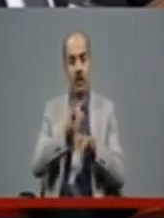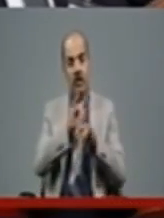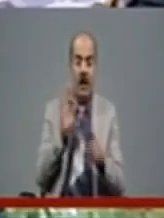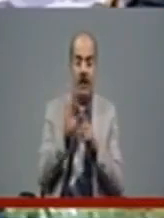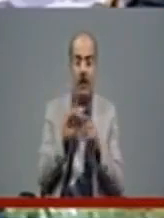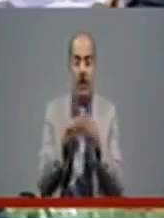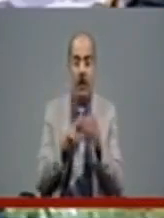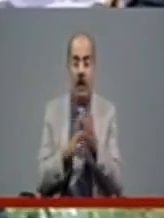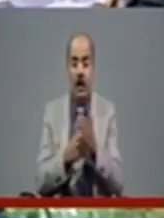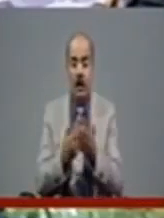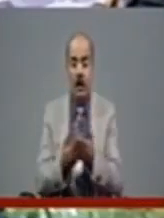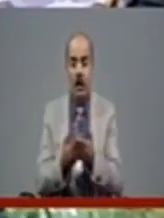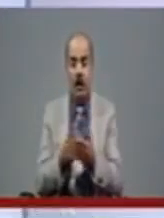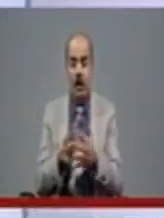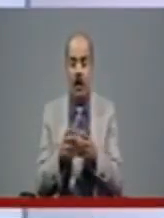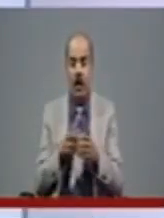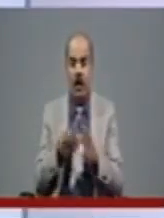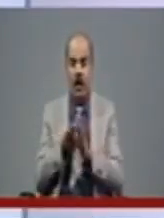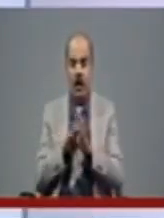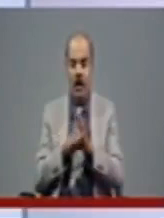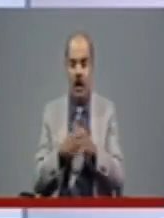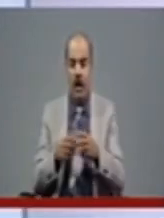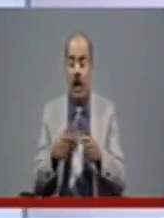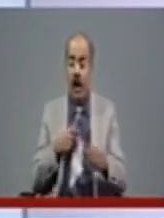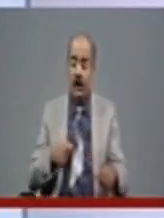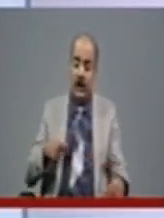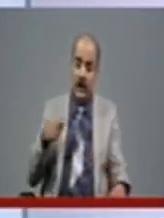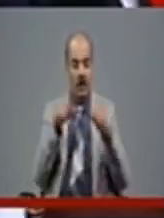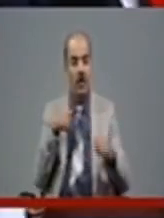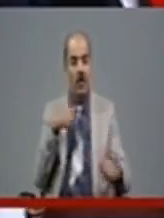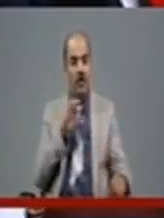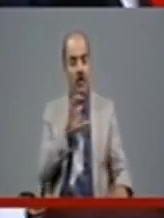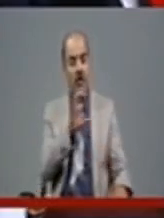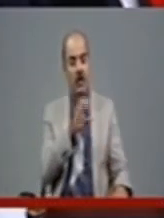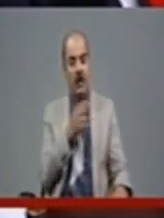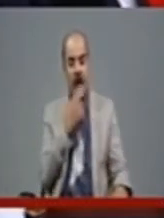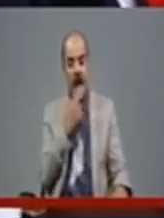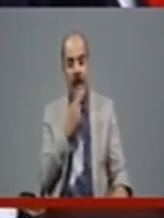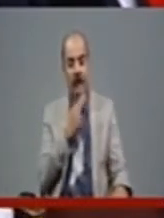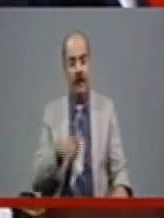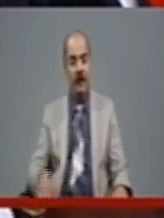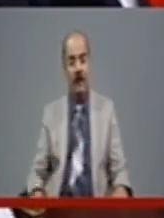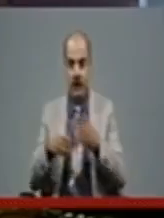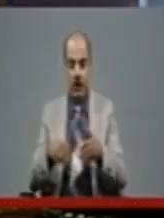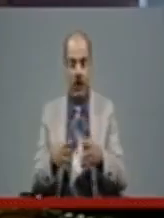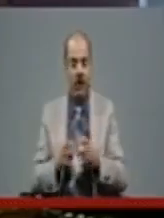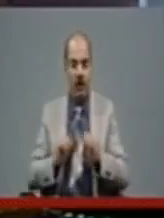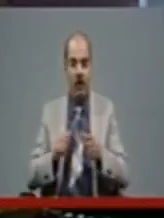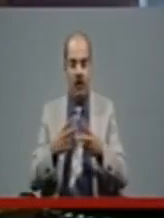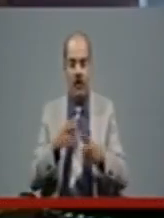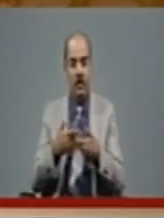الدولية، ليكون فرصة لتحقيق التكامل بين الدول الإفريقية في مجال التجارة